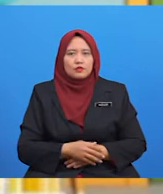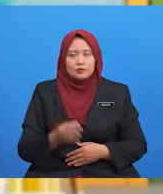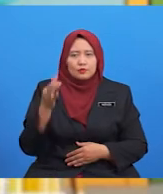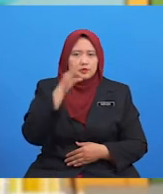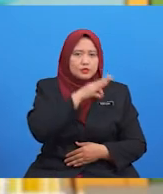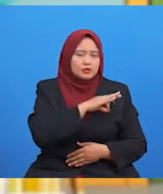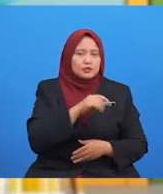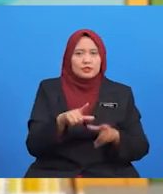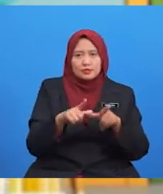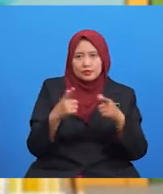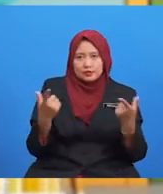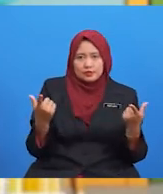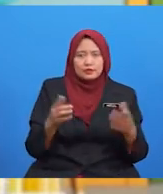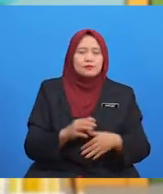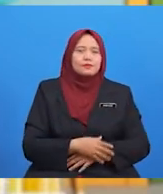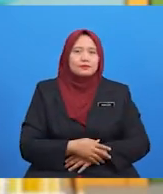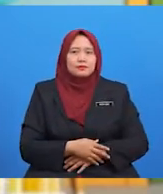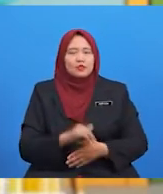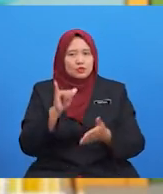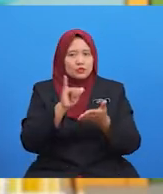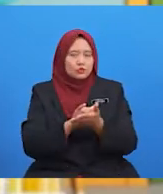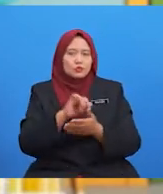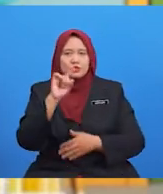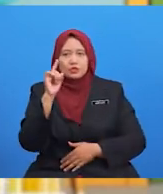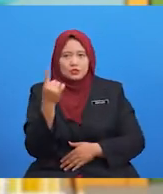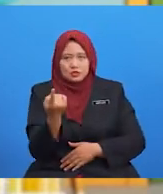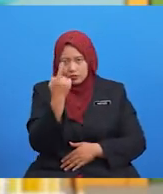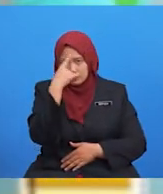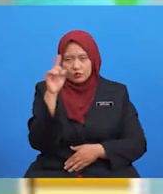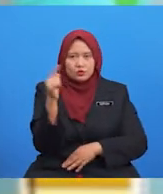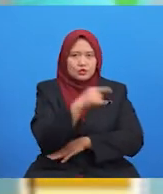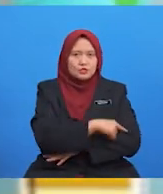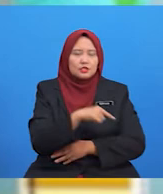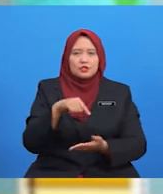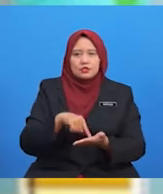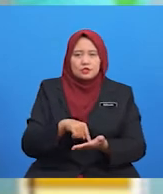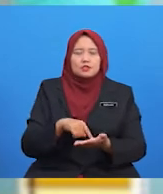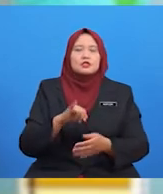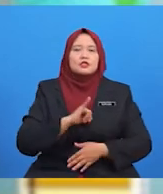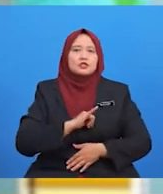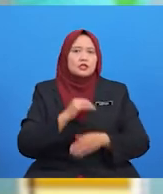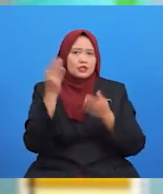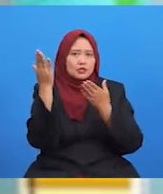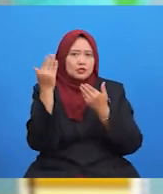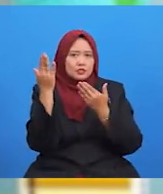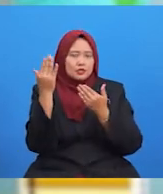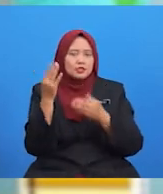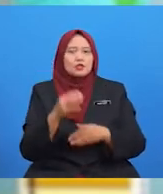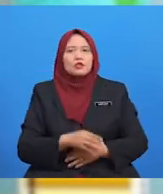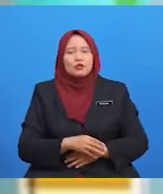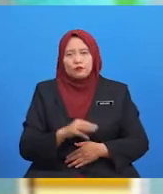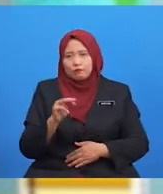Sekian sahaja sesi pembelajaran kita pada hari ini. Saya harap para pelajar